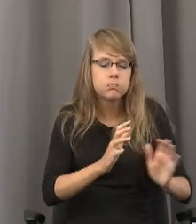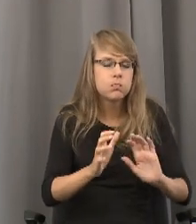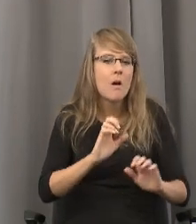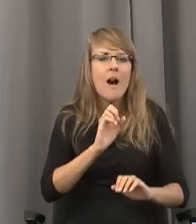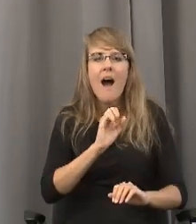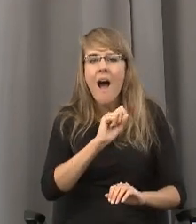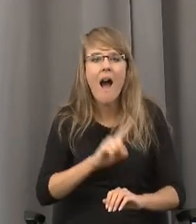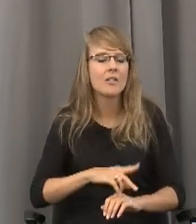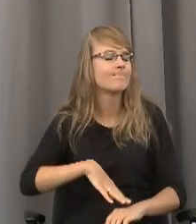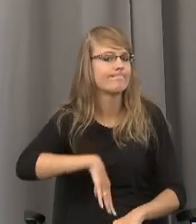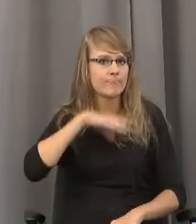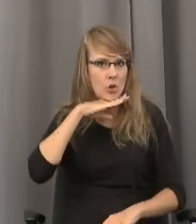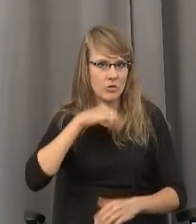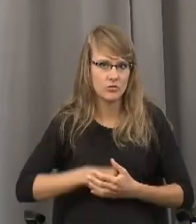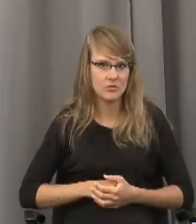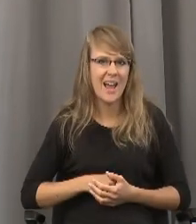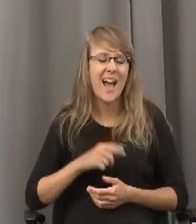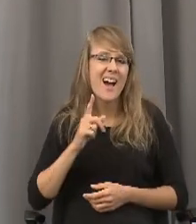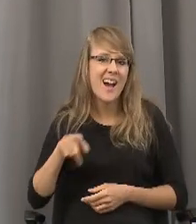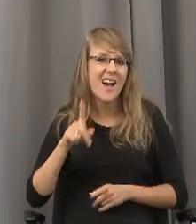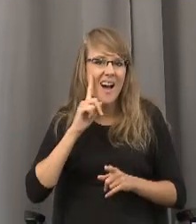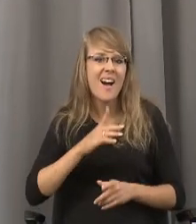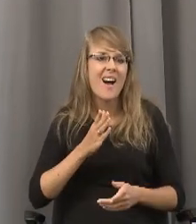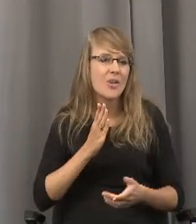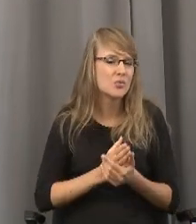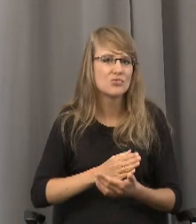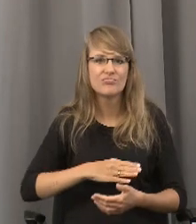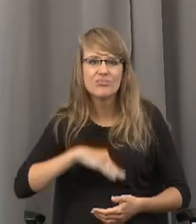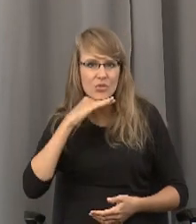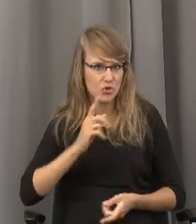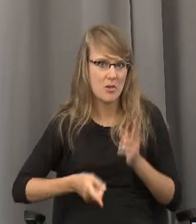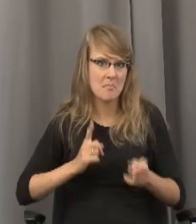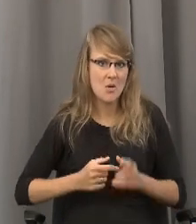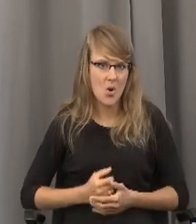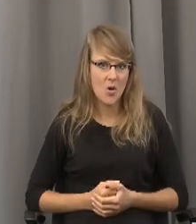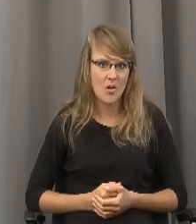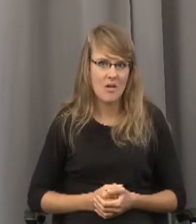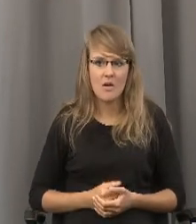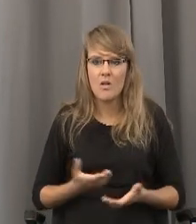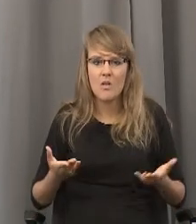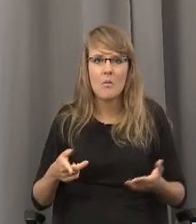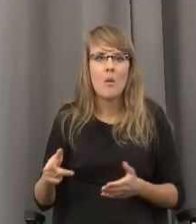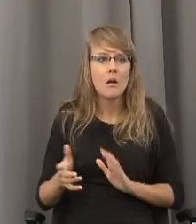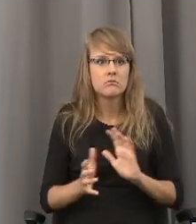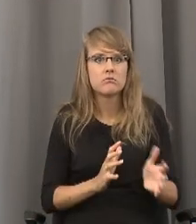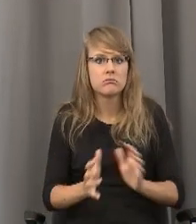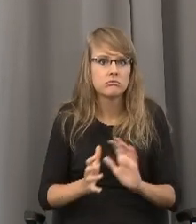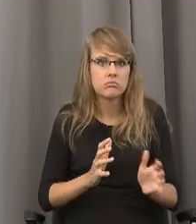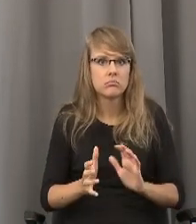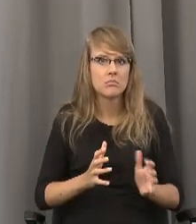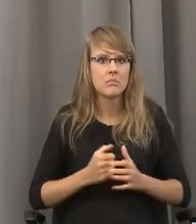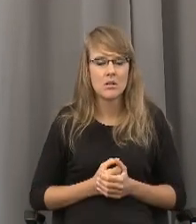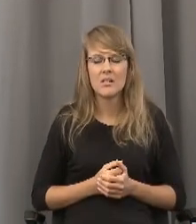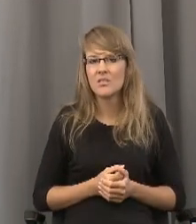ma dość bardzo szybko. Ponieważ drugi i ten trzeci zwłaszcza, ale głównie drugi etap otępienia, to